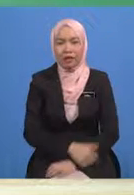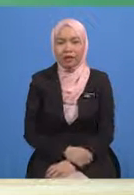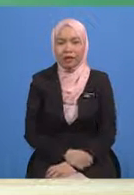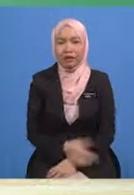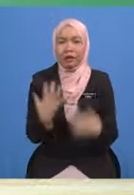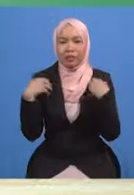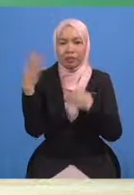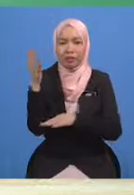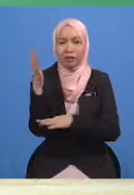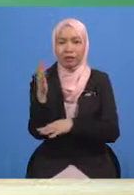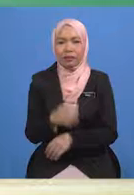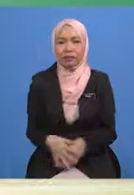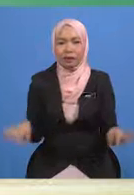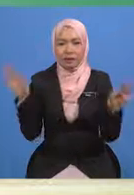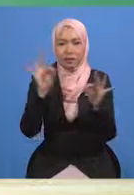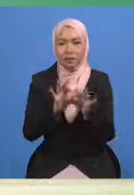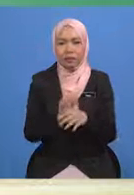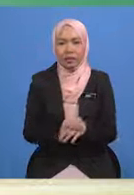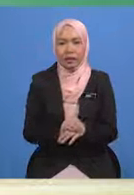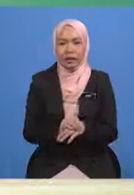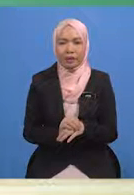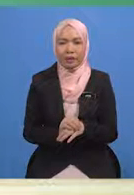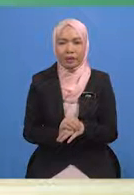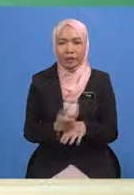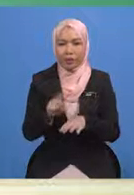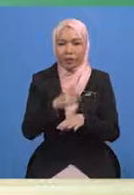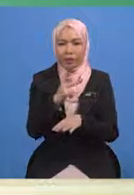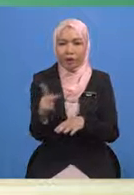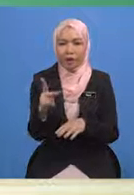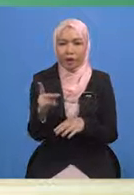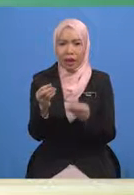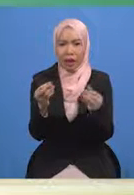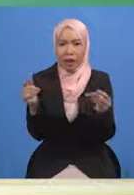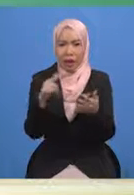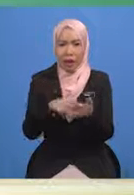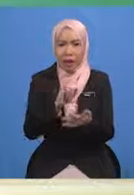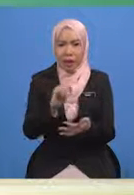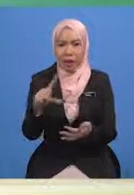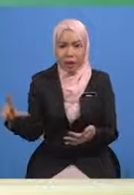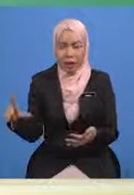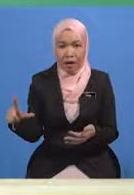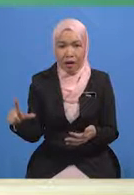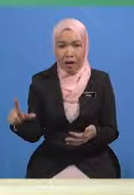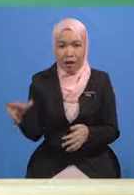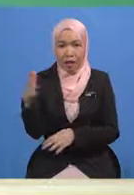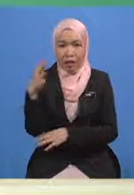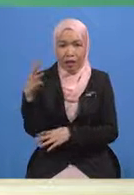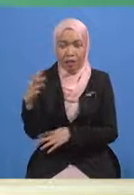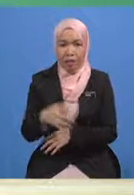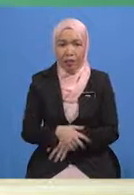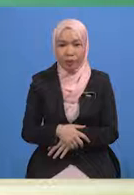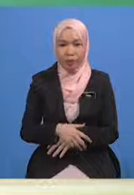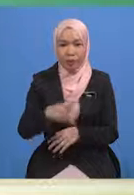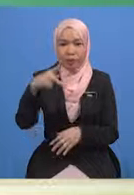Pokok yang sesuai ditanam menggunakan tanah ini ialah pokok